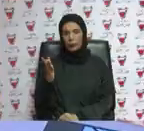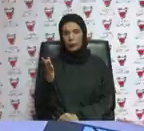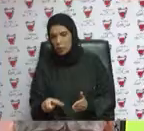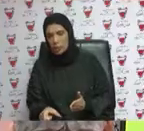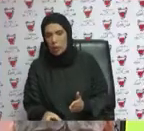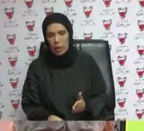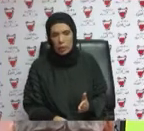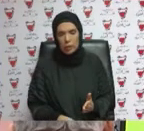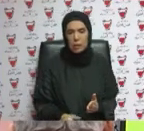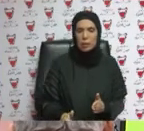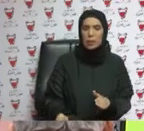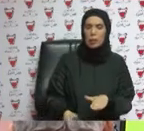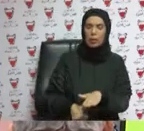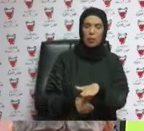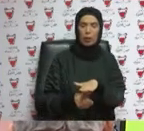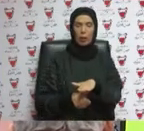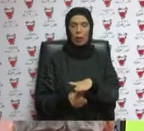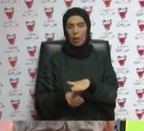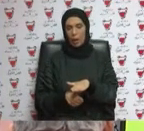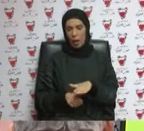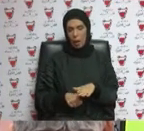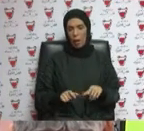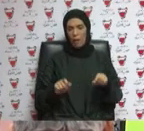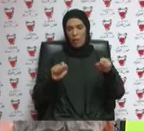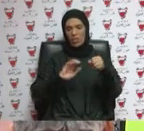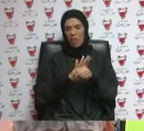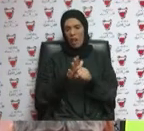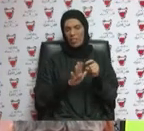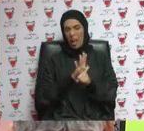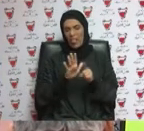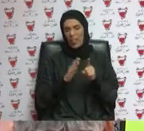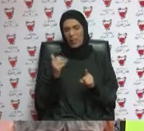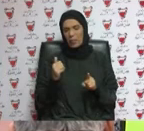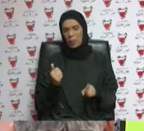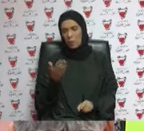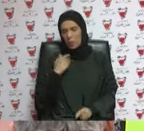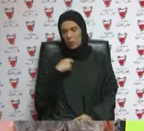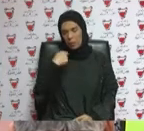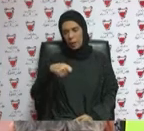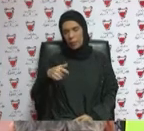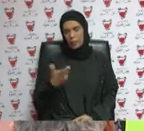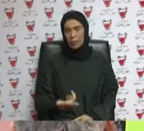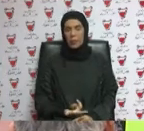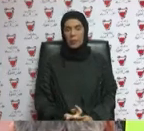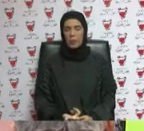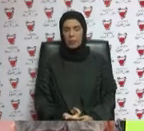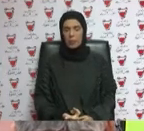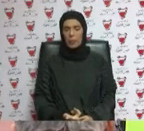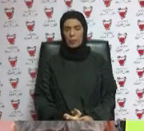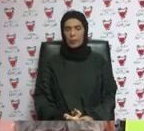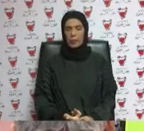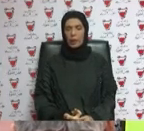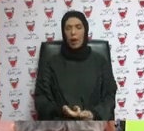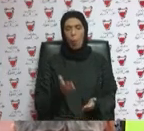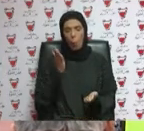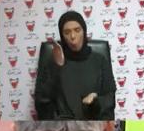فلسفة هذا الصندوق، صندوق التأمين ضد التعطل، إنه يمول المواطن العاطل عن العمل حتى